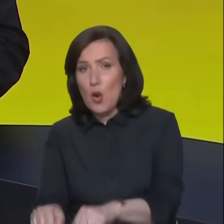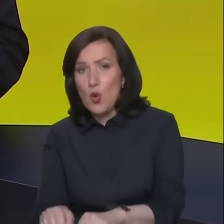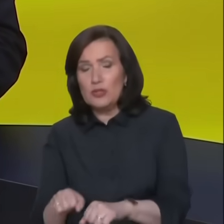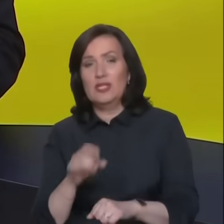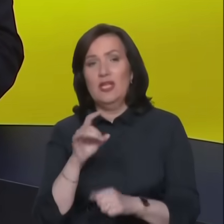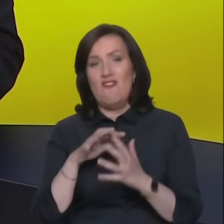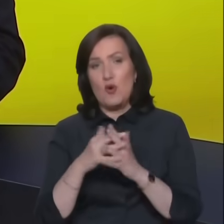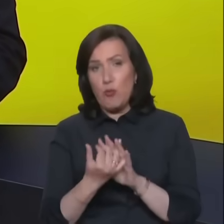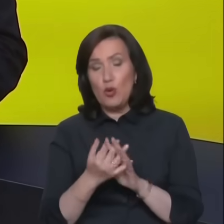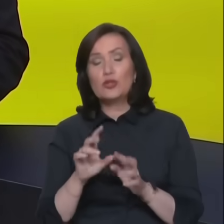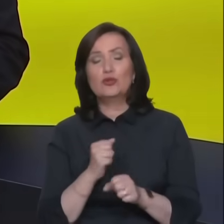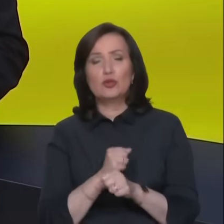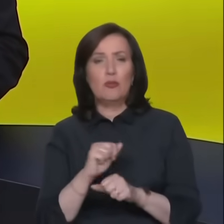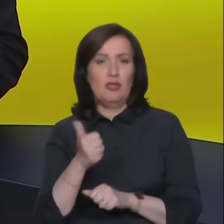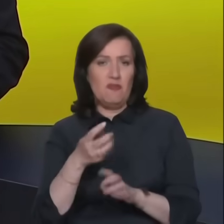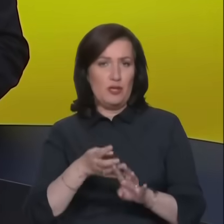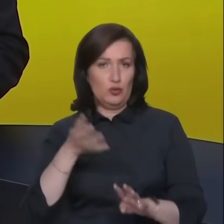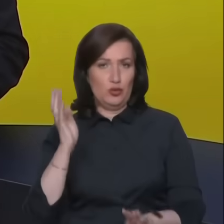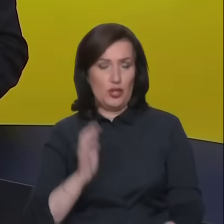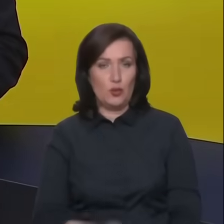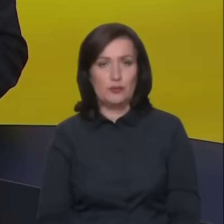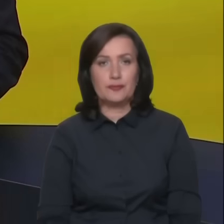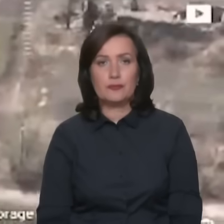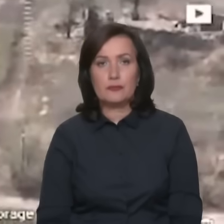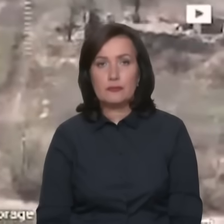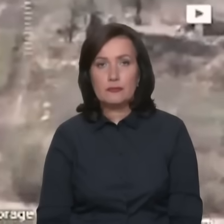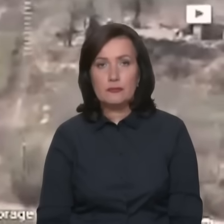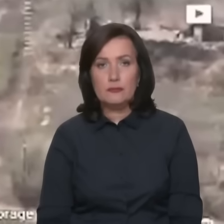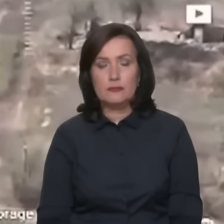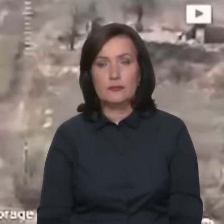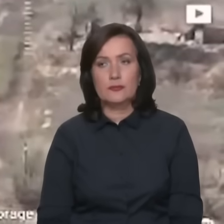що зробили у першу чергу дивіться далі